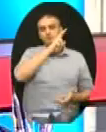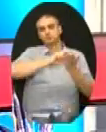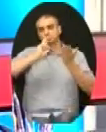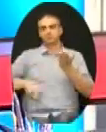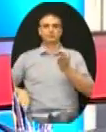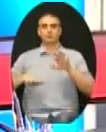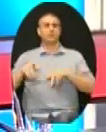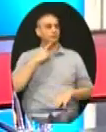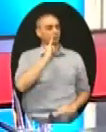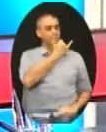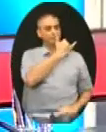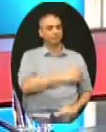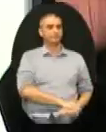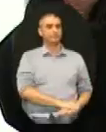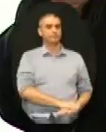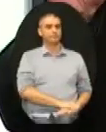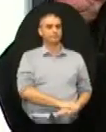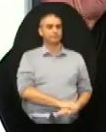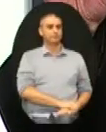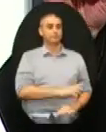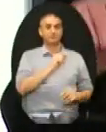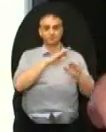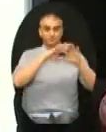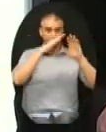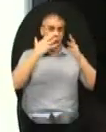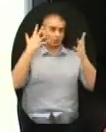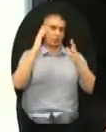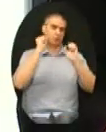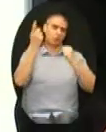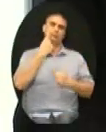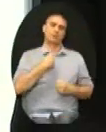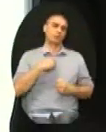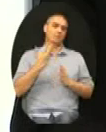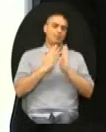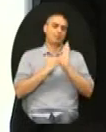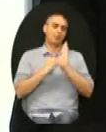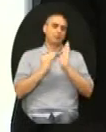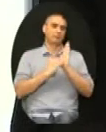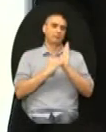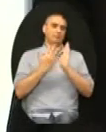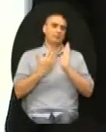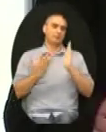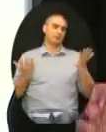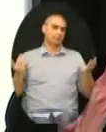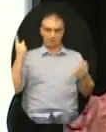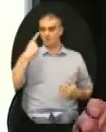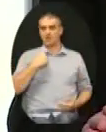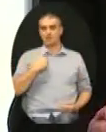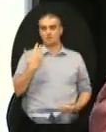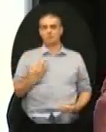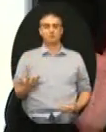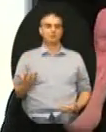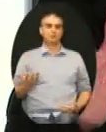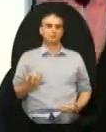לפרוש מהממשלה? בהחלט שכן. אבל מועצת הגדולי התורה, הם יגידו לנו מה התאריך. הם יגידו, מה